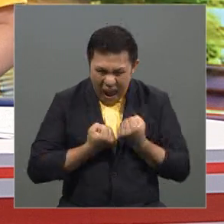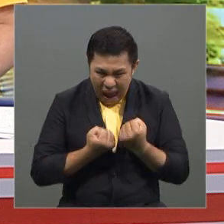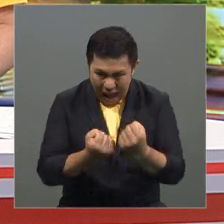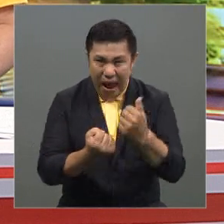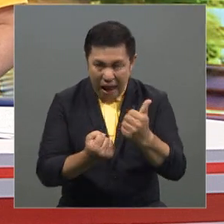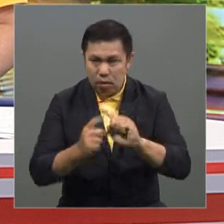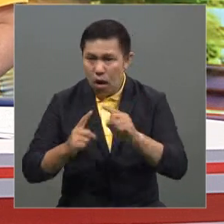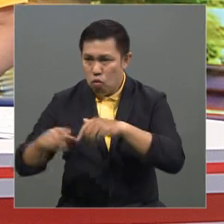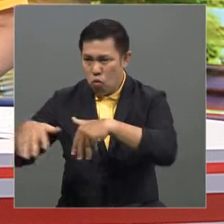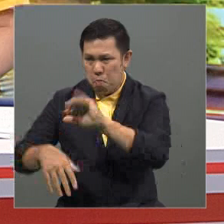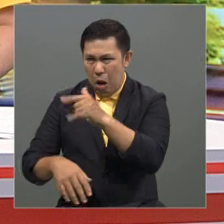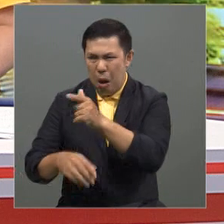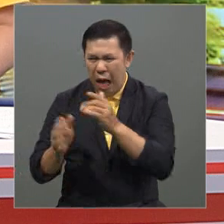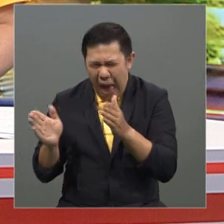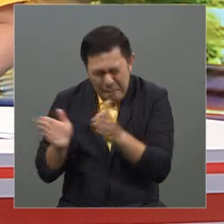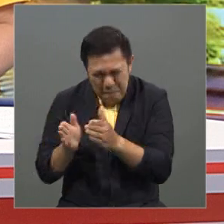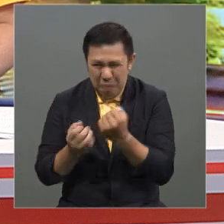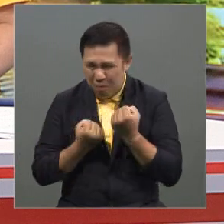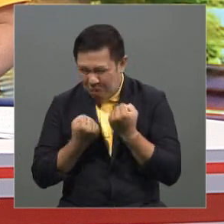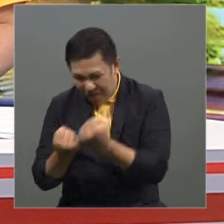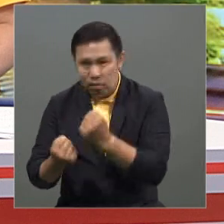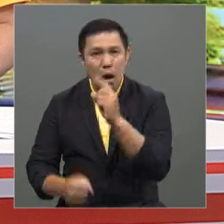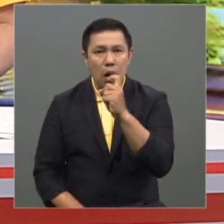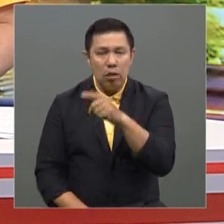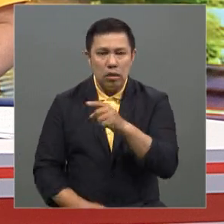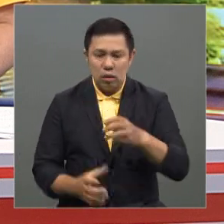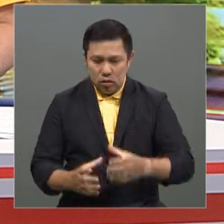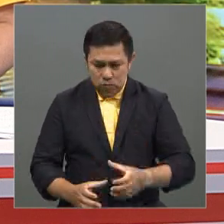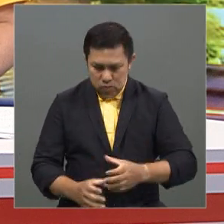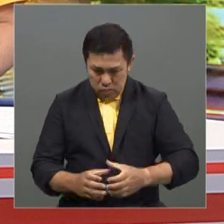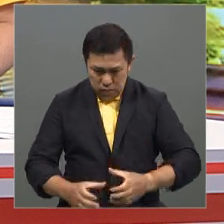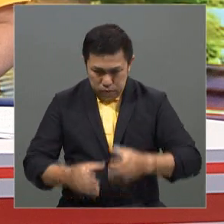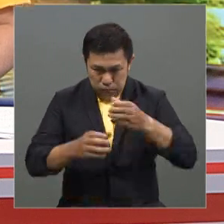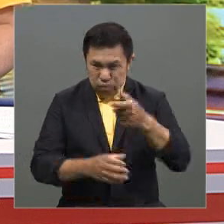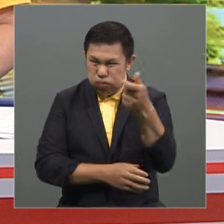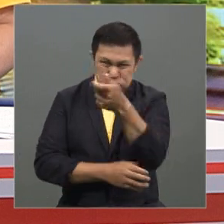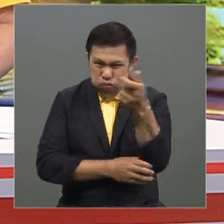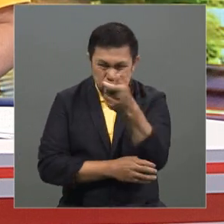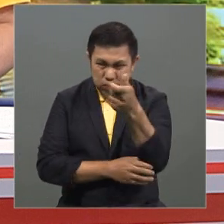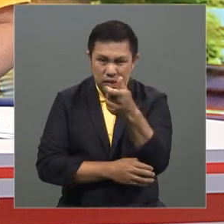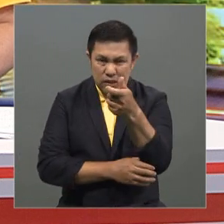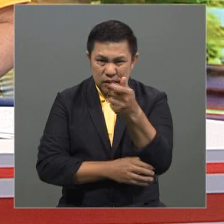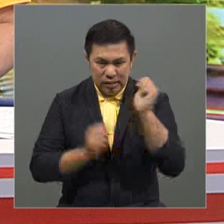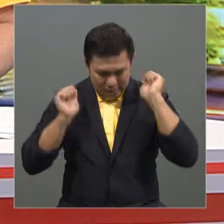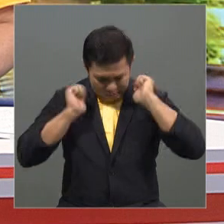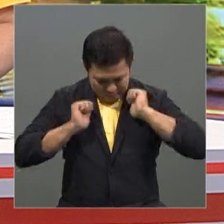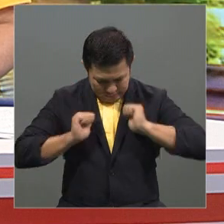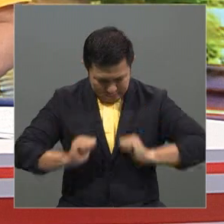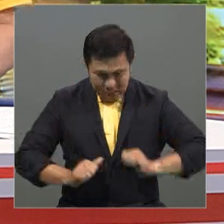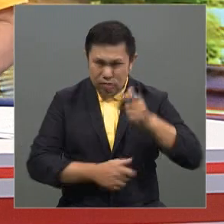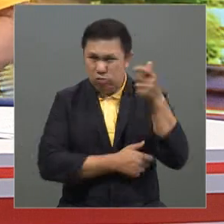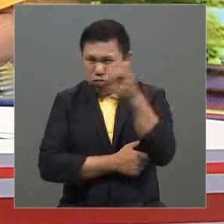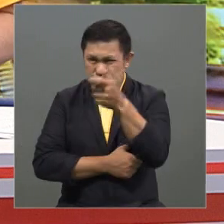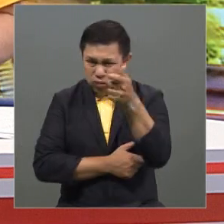ได้เลยเพราะฉะนั้นจะต้องวางแผนหามาตรการอย่างถังดับเพลิงที่เจ้าหน้าที่สามารถแบกขึ้นถังแบกขึ้นหลังได ้ อันนี้เดี๋